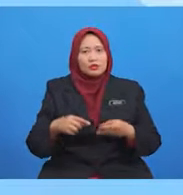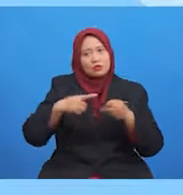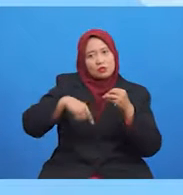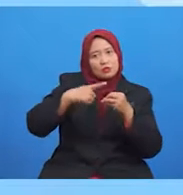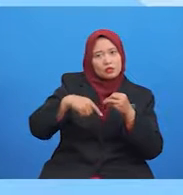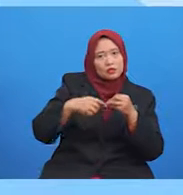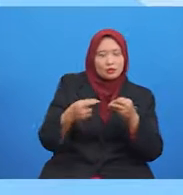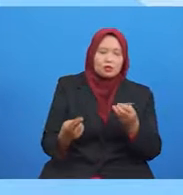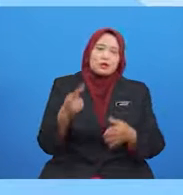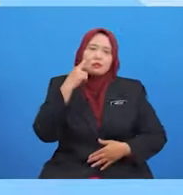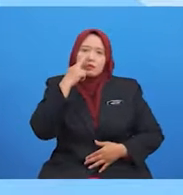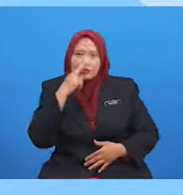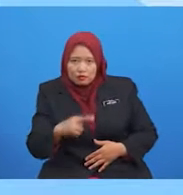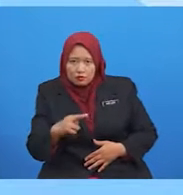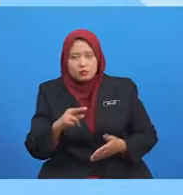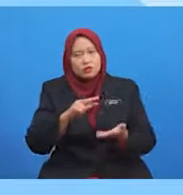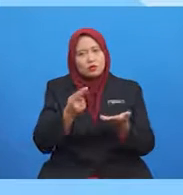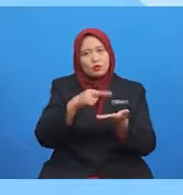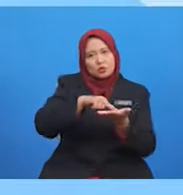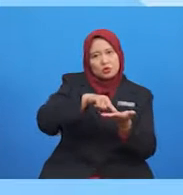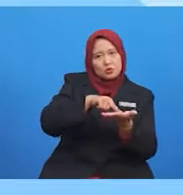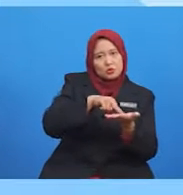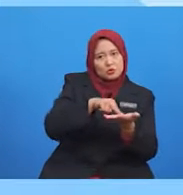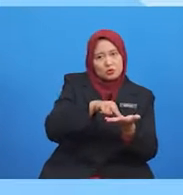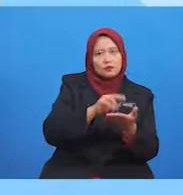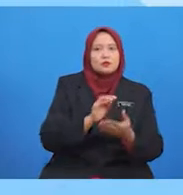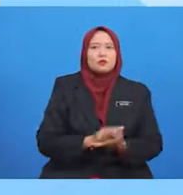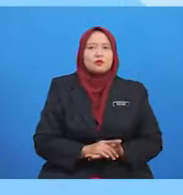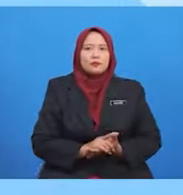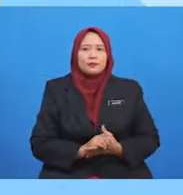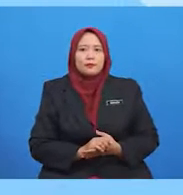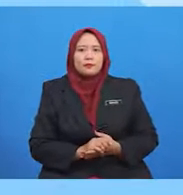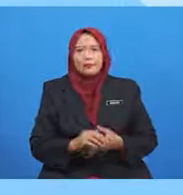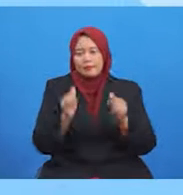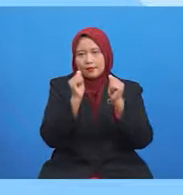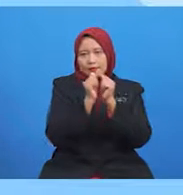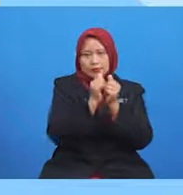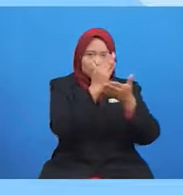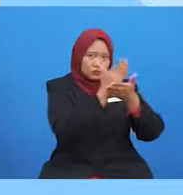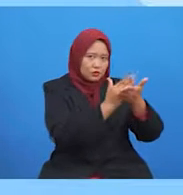suatu unsur radioaktif dengan separuh hayat 5 hari.